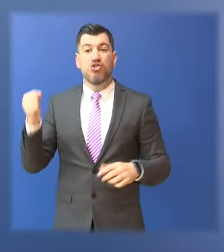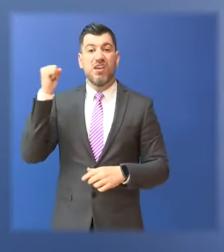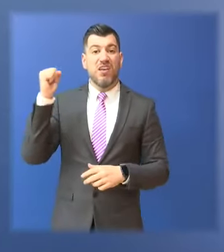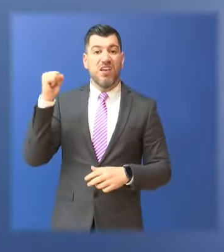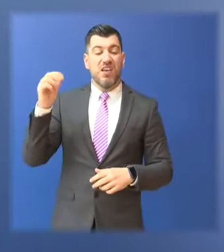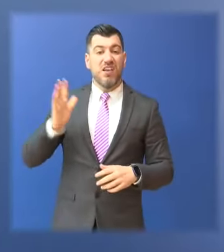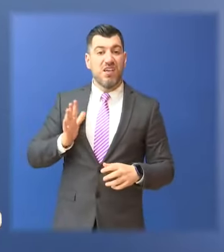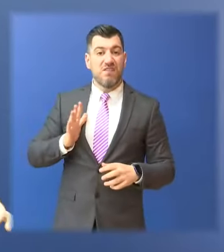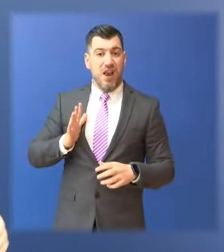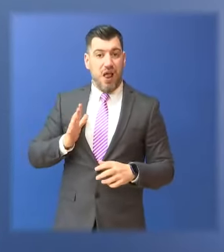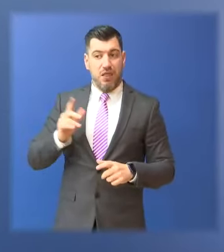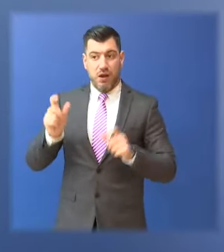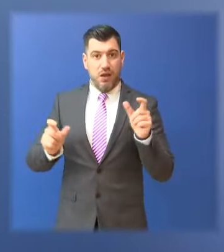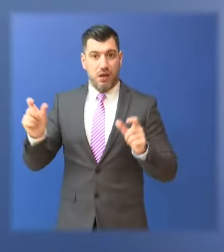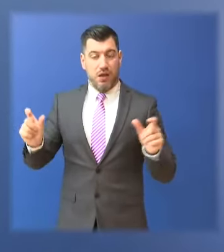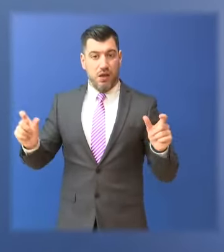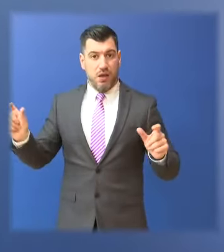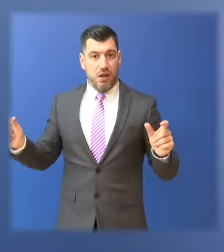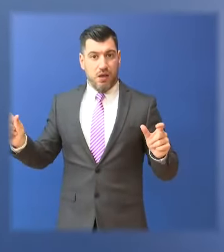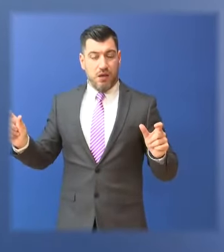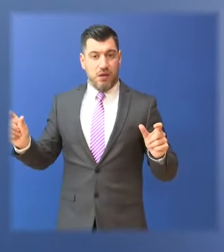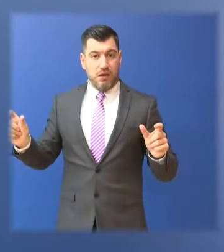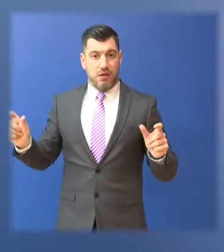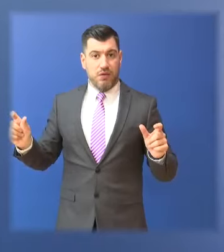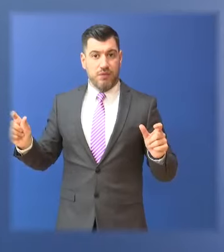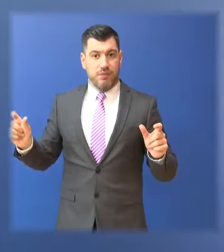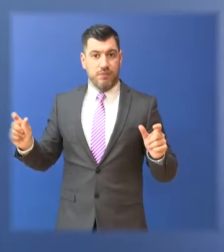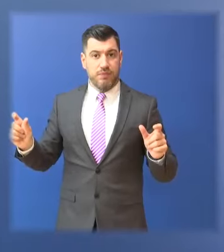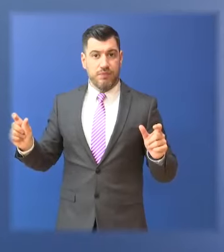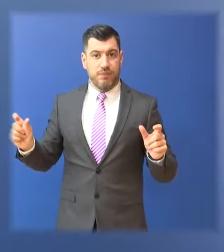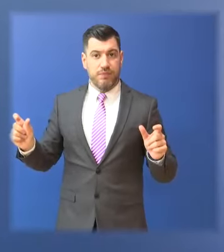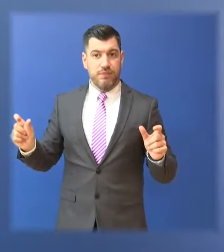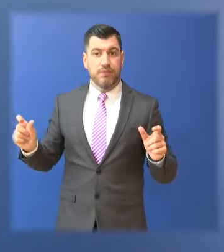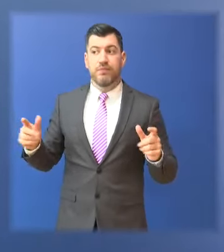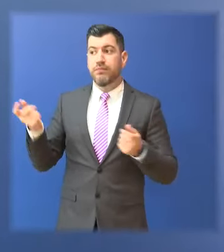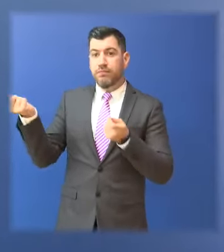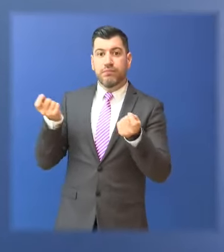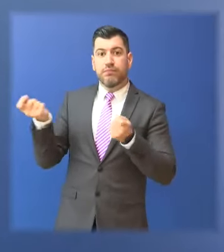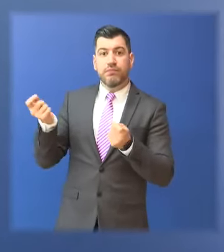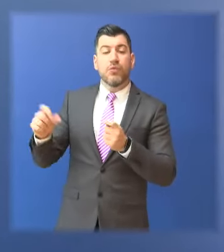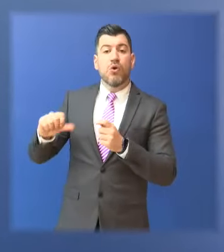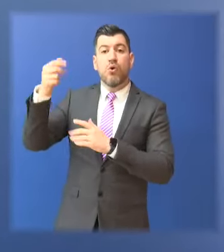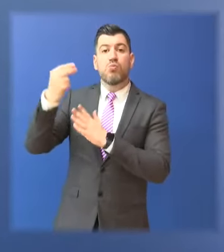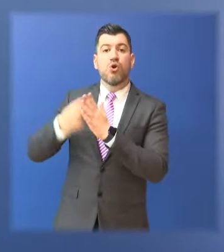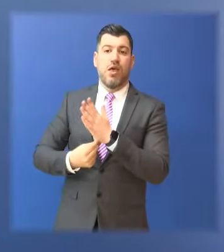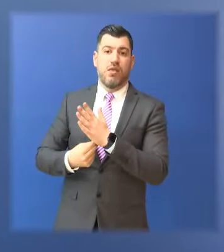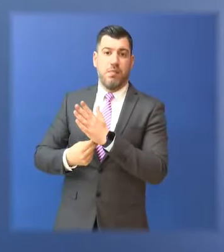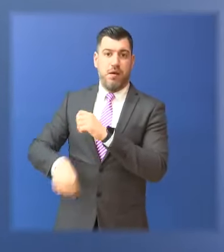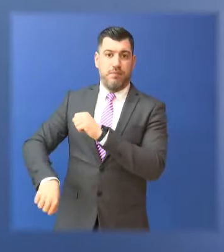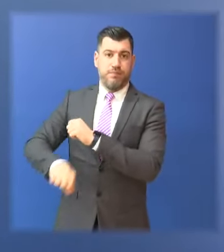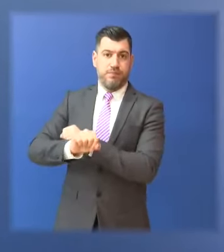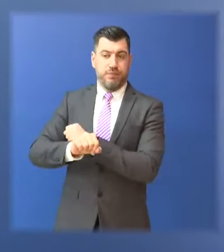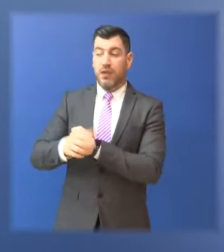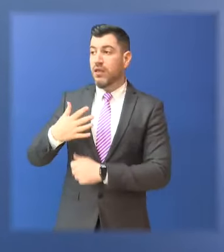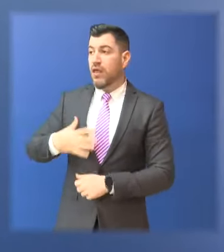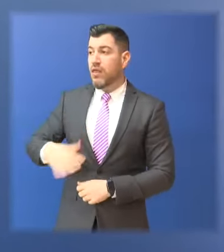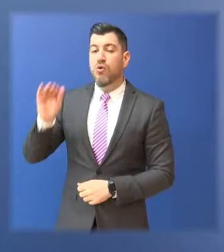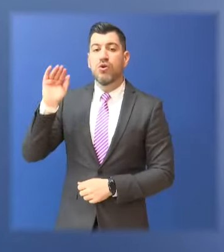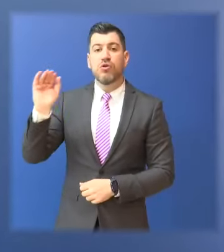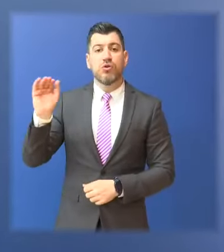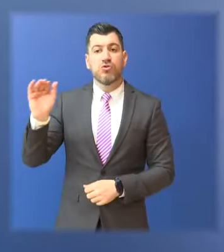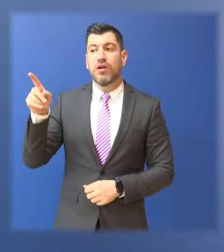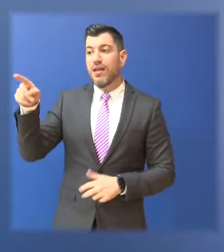Ελλάδα έχουν μπροστά τους την διοργάνωση του ελληνικού πρωταθλήματος. Θα ήθελα να σας ρωτήσω λοιπόν αν είναι η